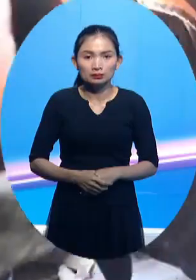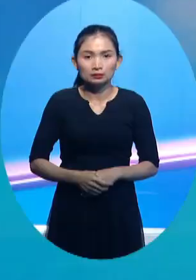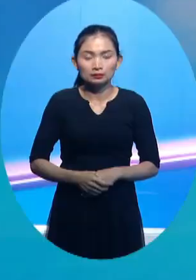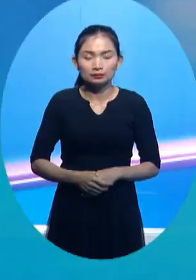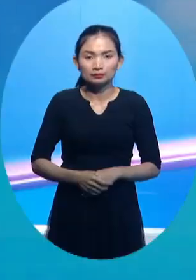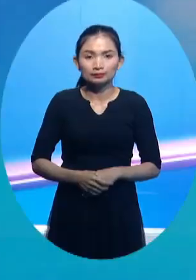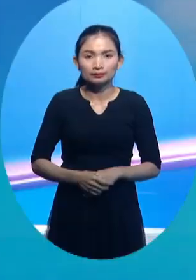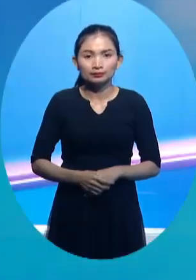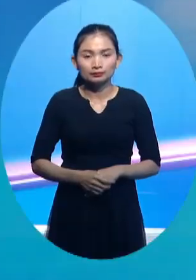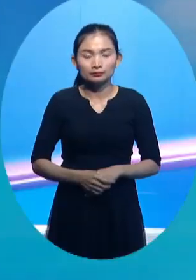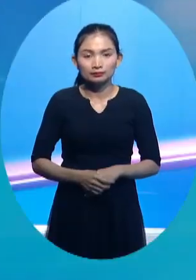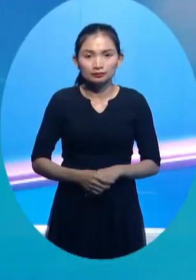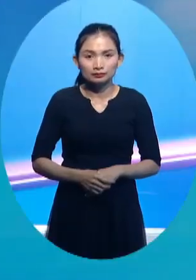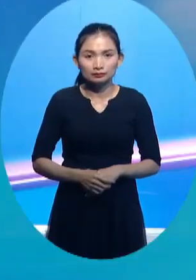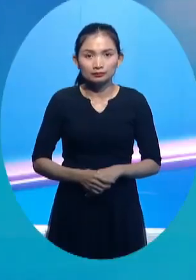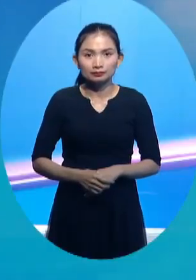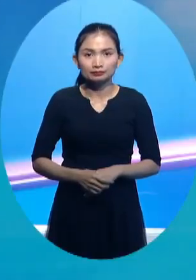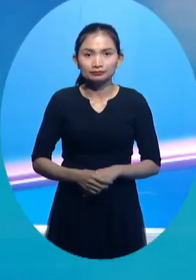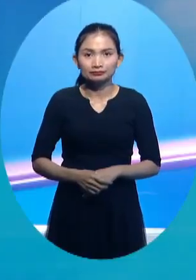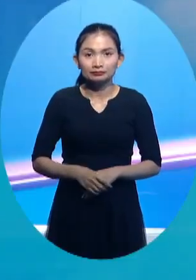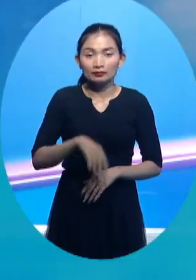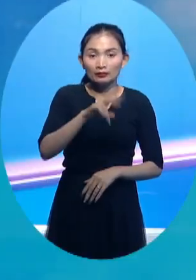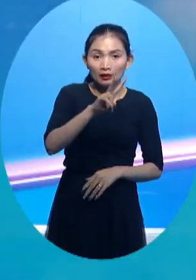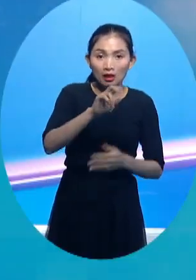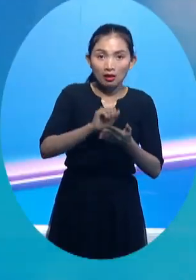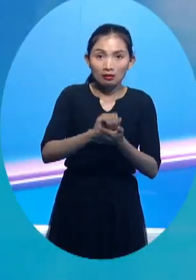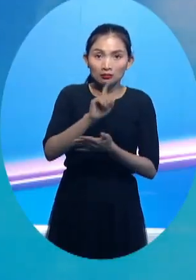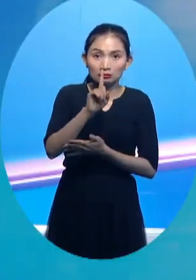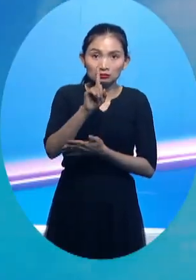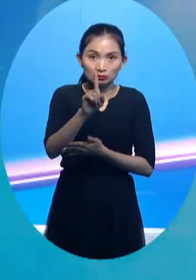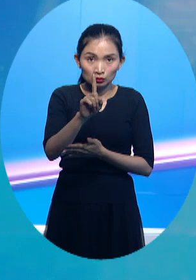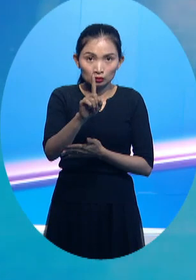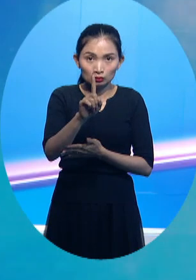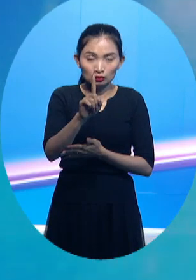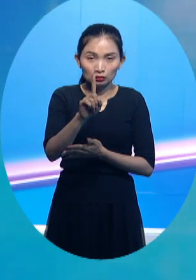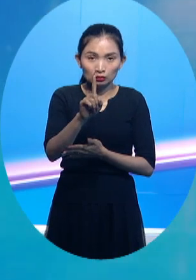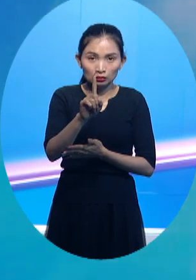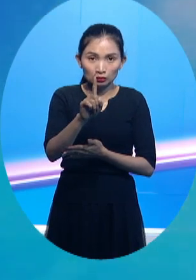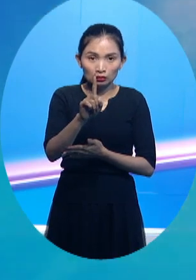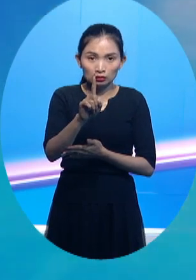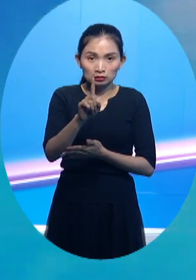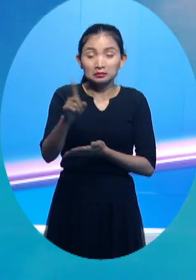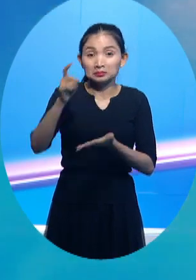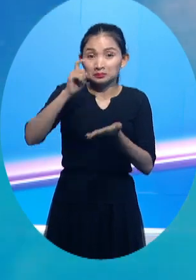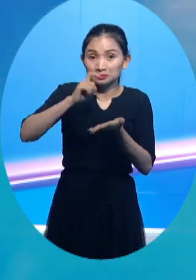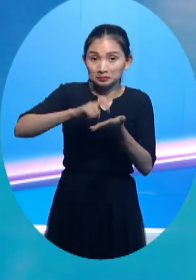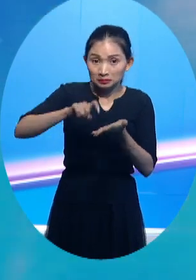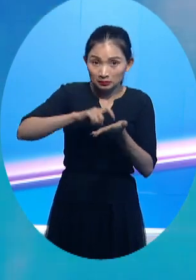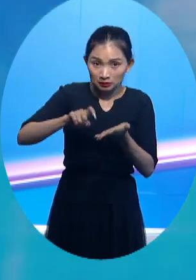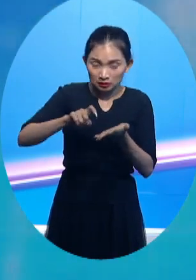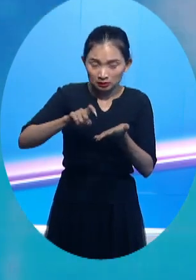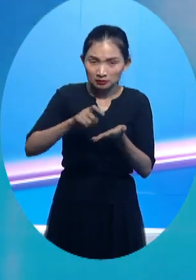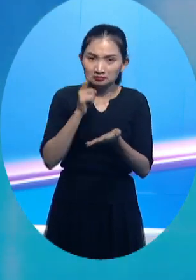gaza cũng liên quan tình hình khu vực ngày 2 tháng 0 husy ở yaman Tuyên bố Mỹ sẽ không thoát khỏi sự trưng phạt và trả